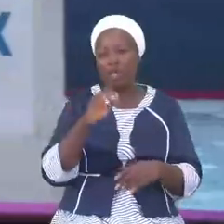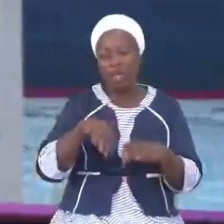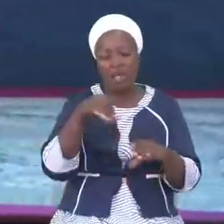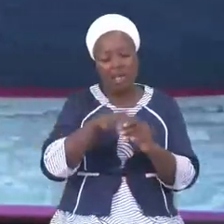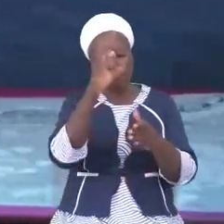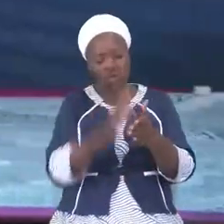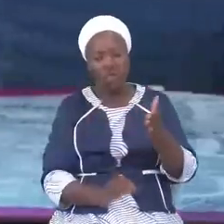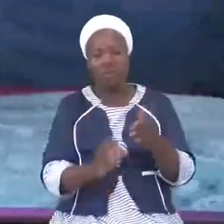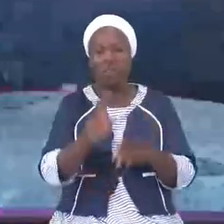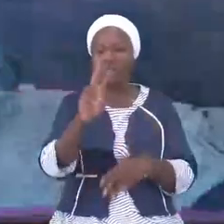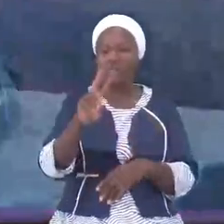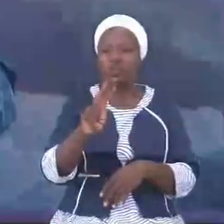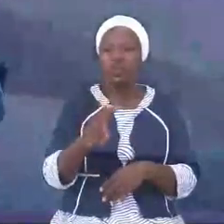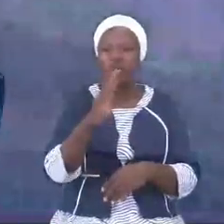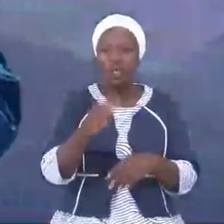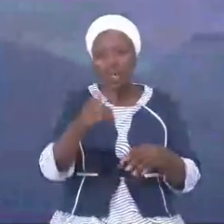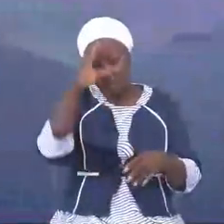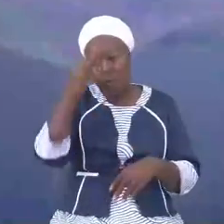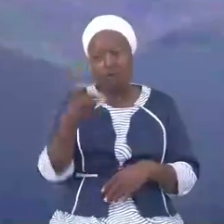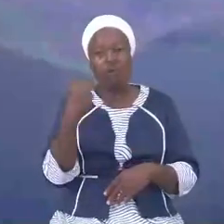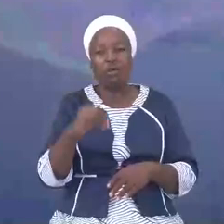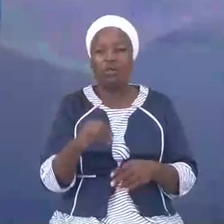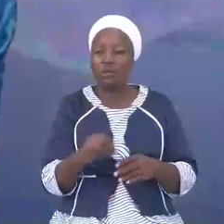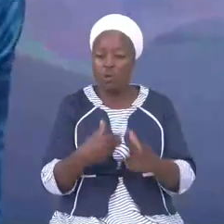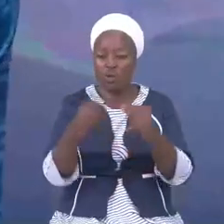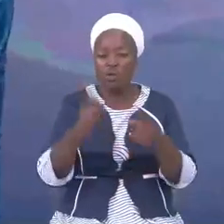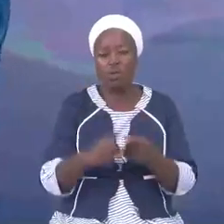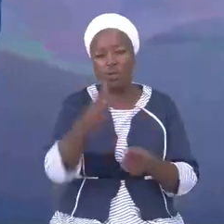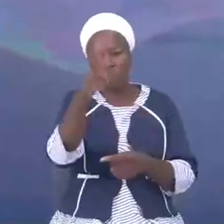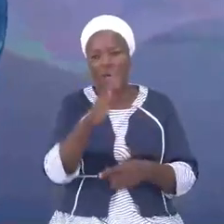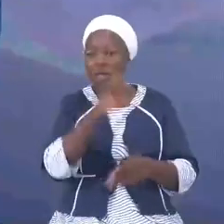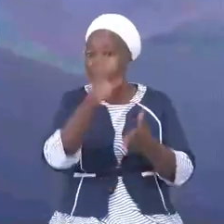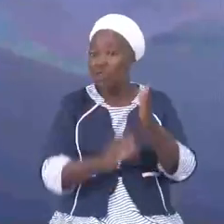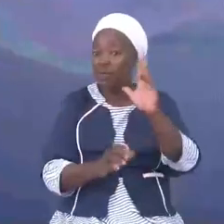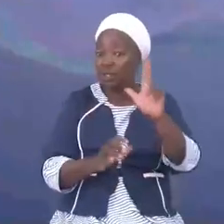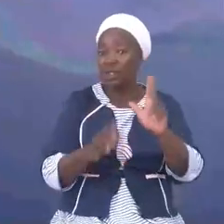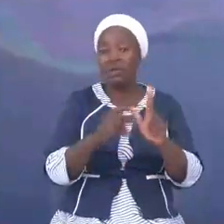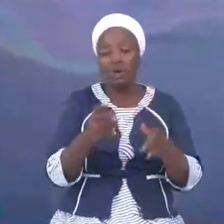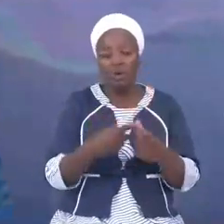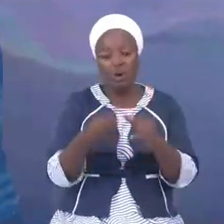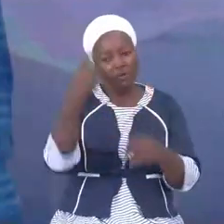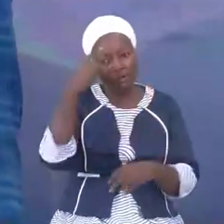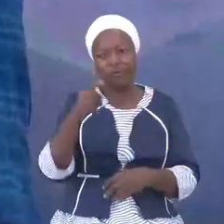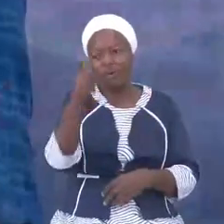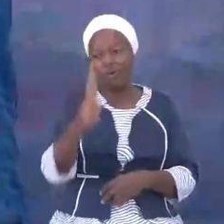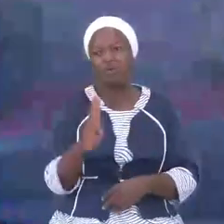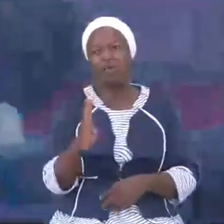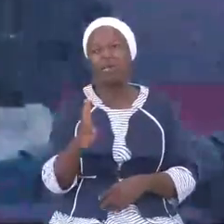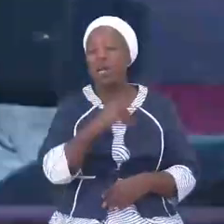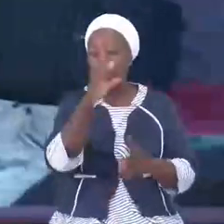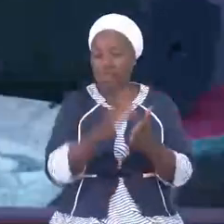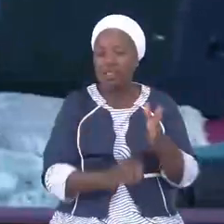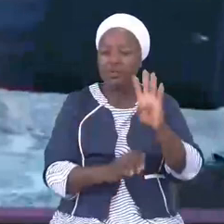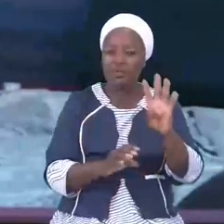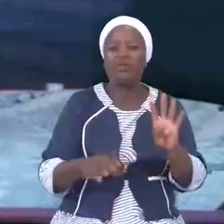fuyait vers Dieu. Dans le chapitre 3, il courait pour Dieu. Malheureusement, dans le chapitre 4,